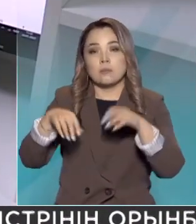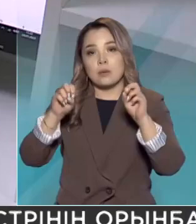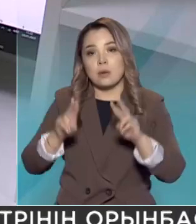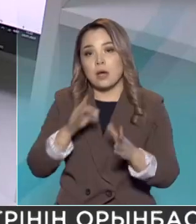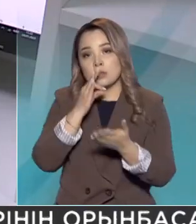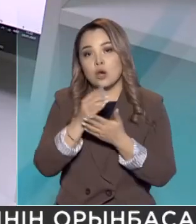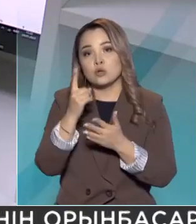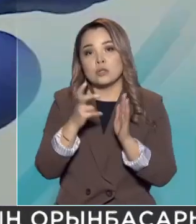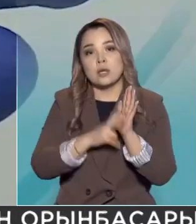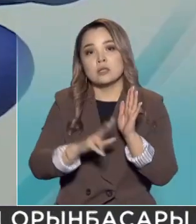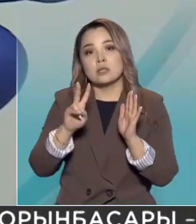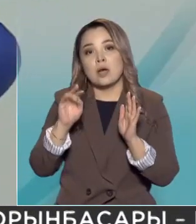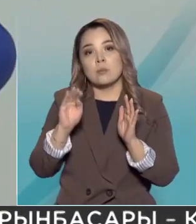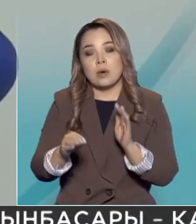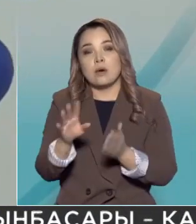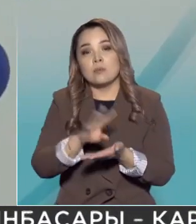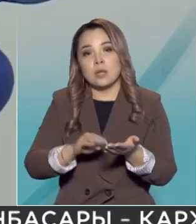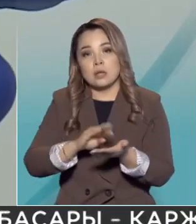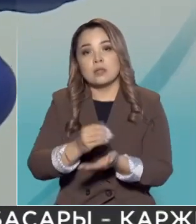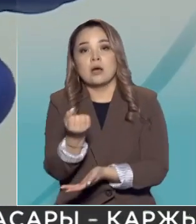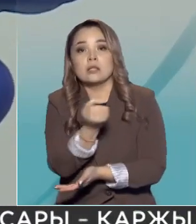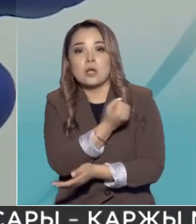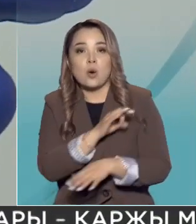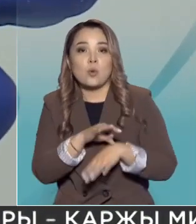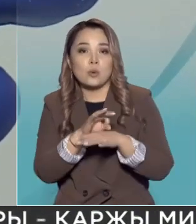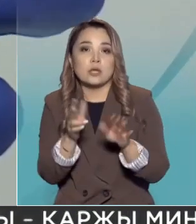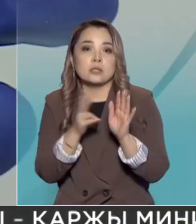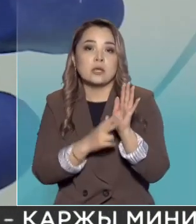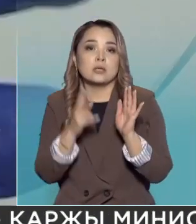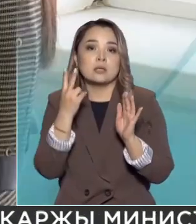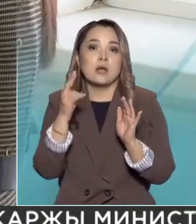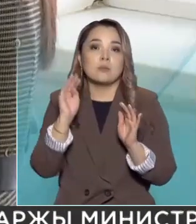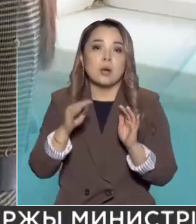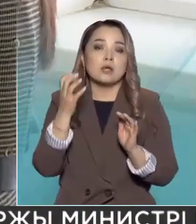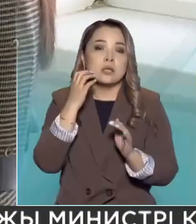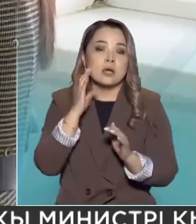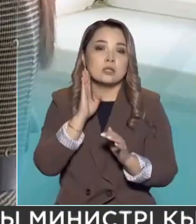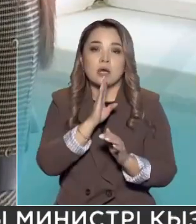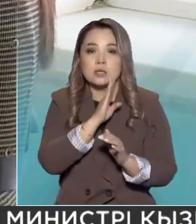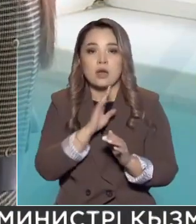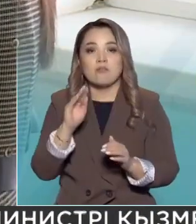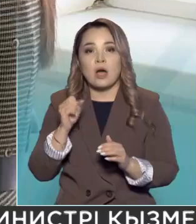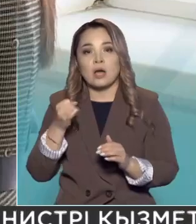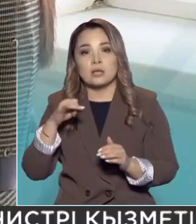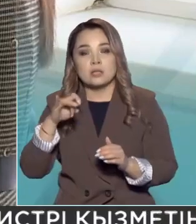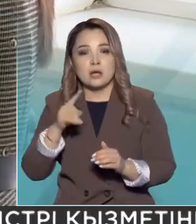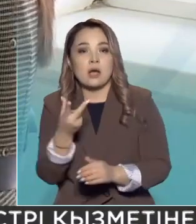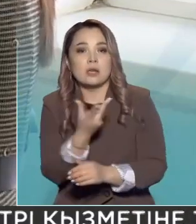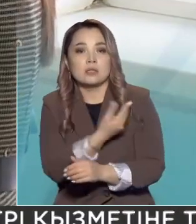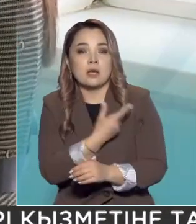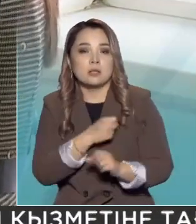182 мыңнан астам адам ревакцинациялаудан өтсе, 82 мың жүкті әйел Pfizer екпесін салдырған.